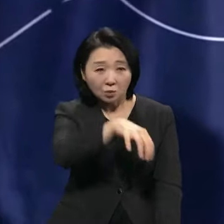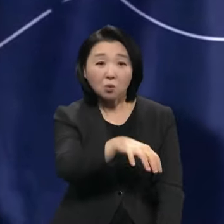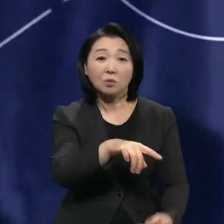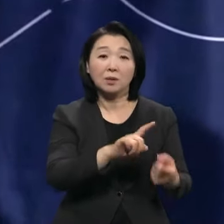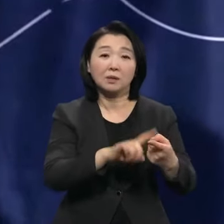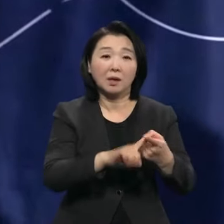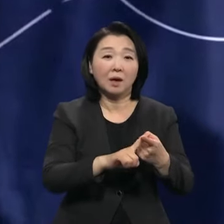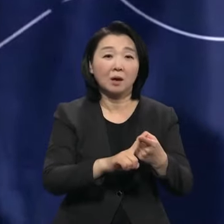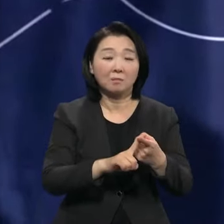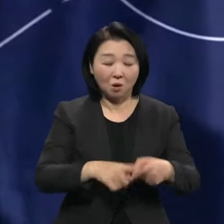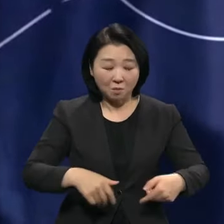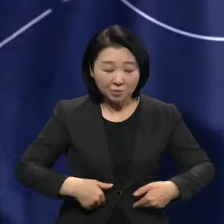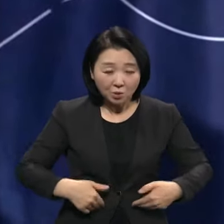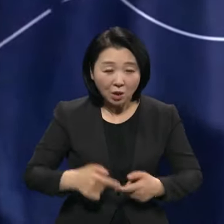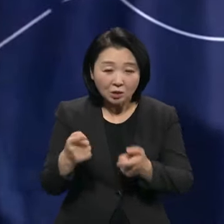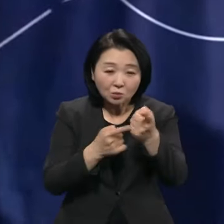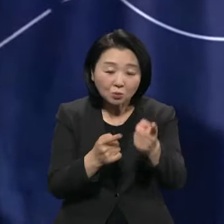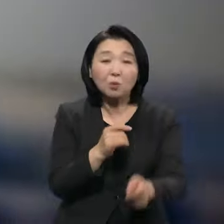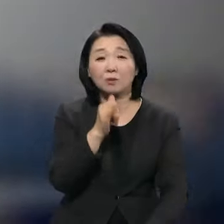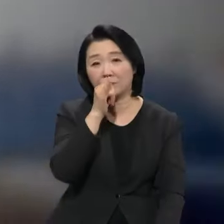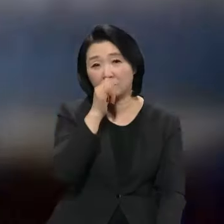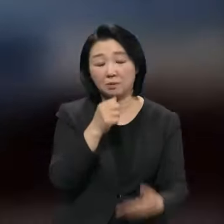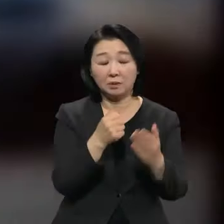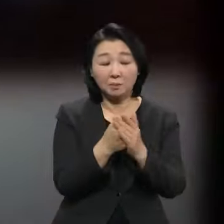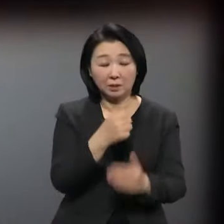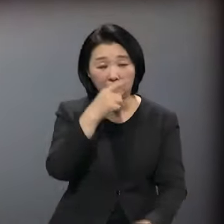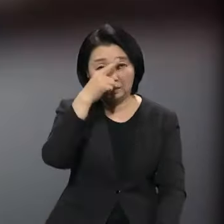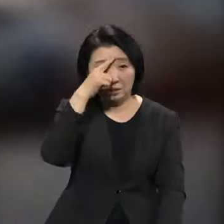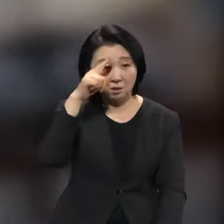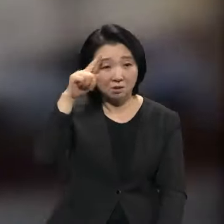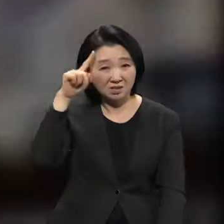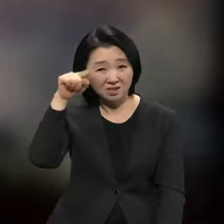장관이러시아공격과관련하여언급한"필요에따라조정"이라는문구에주목하며 ,이는